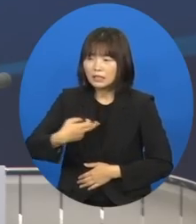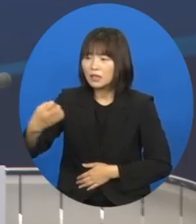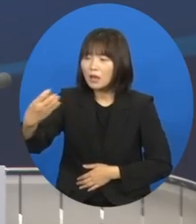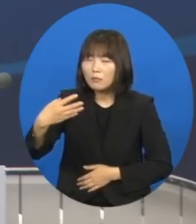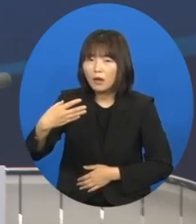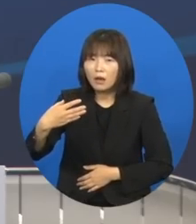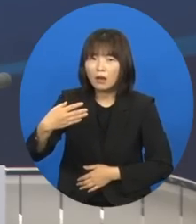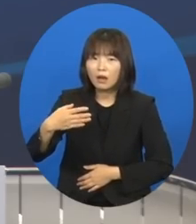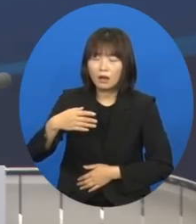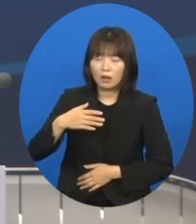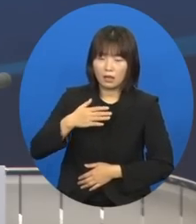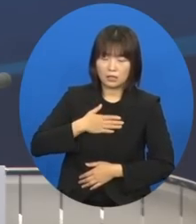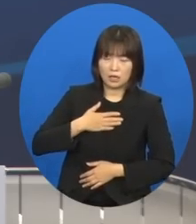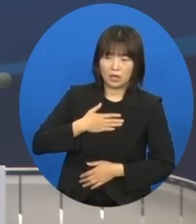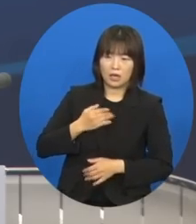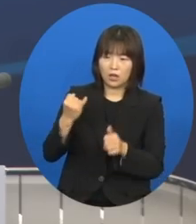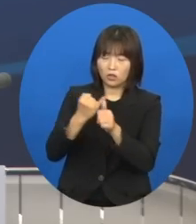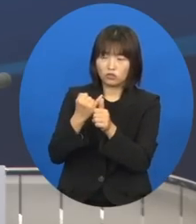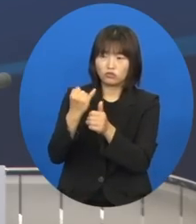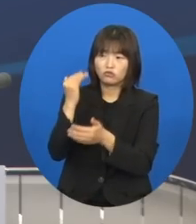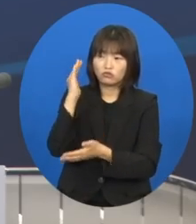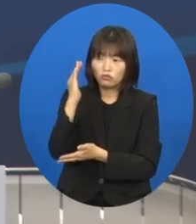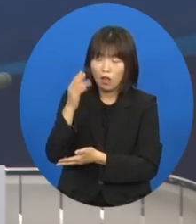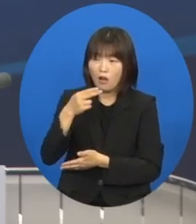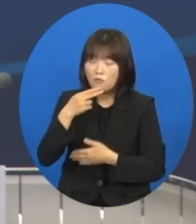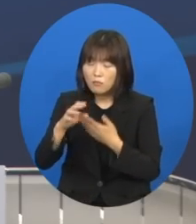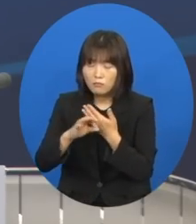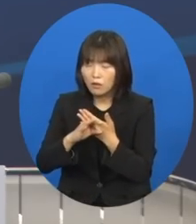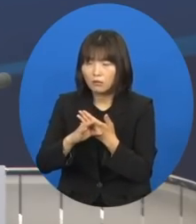저희는 주례 없이 결혼식을 할 거예요 라는 말을 한 거예요.